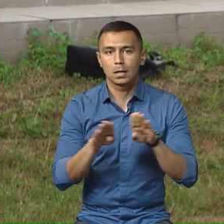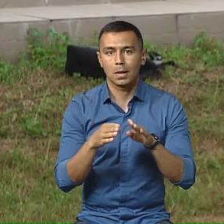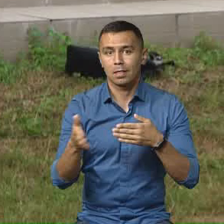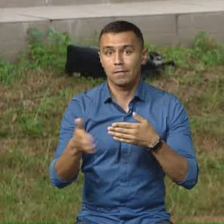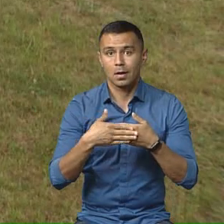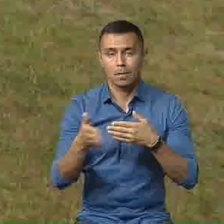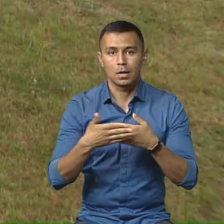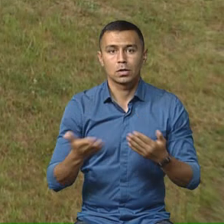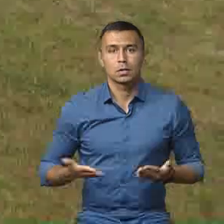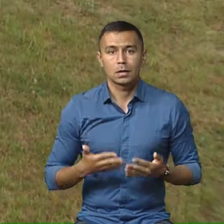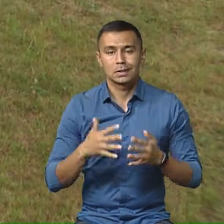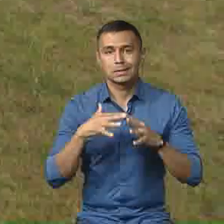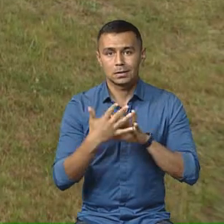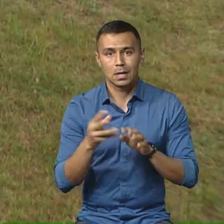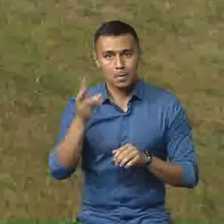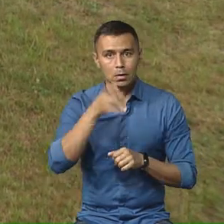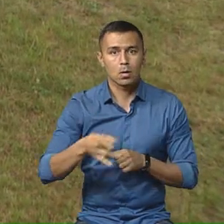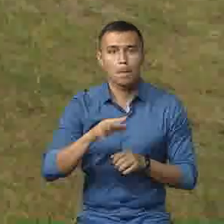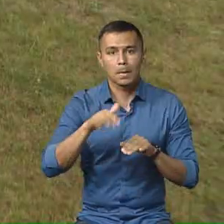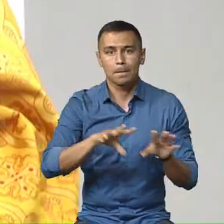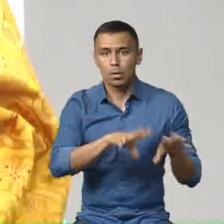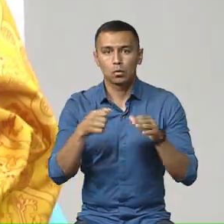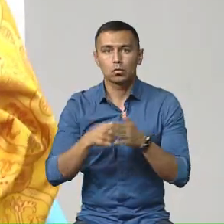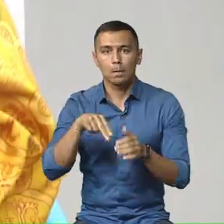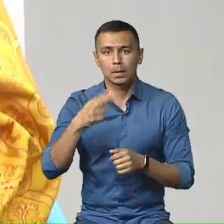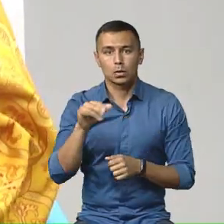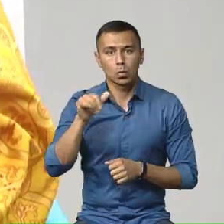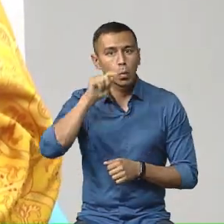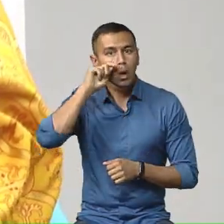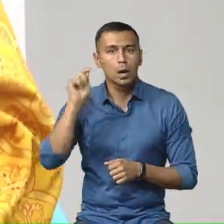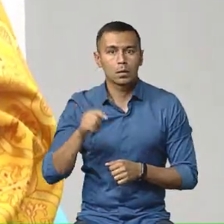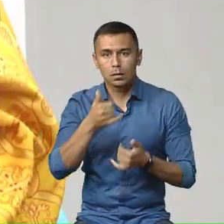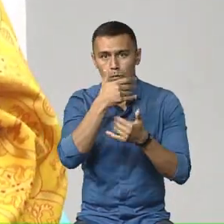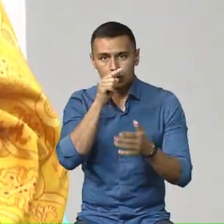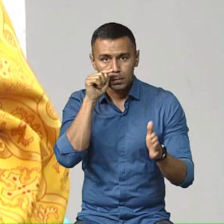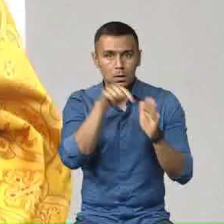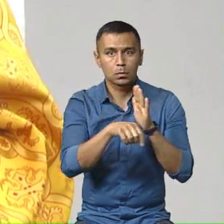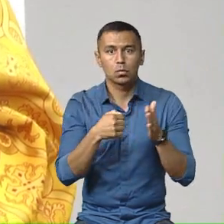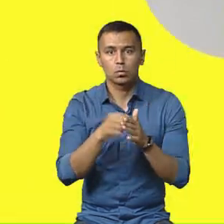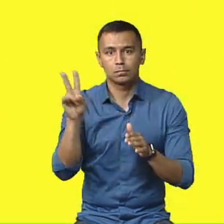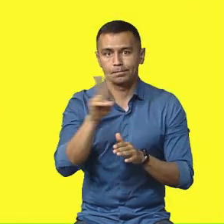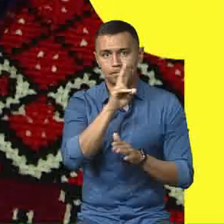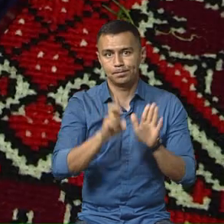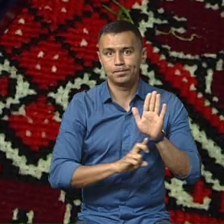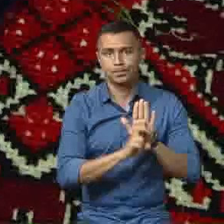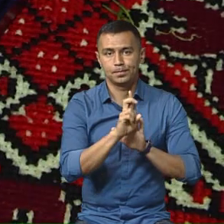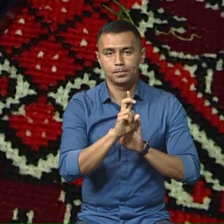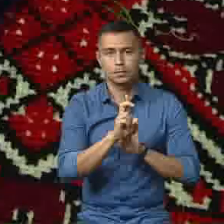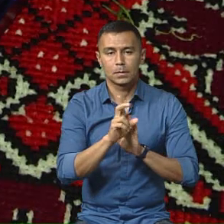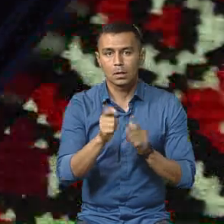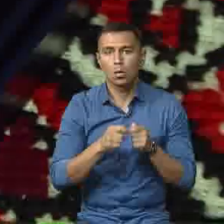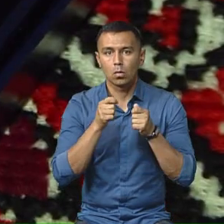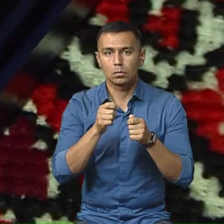дверима. Жителі 5 сіл Хмельницького району після переходу до Православної церкви України не можуть потрапити до храму.